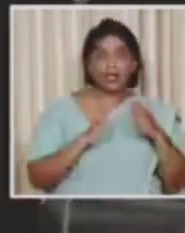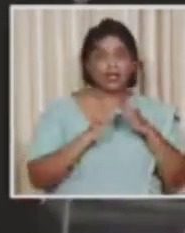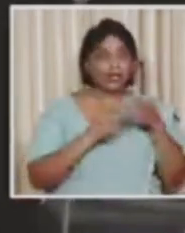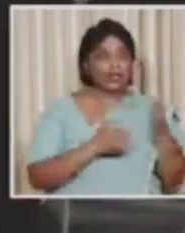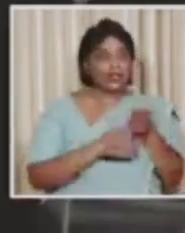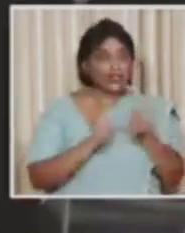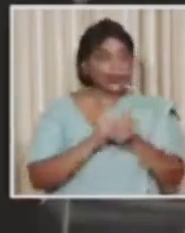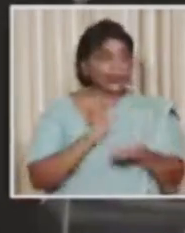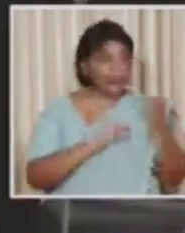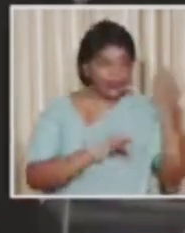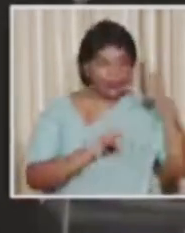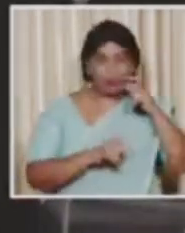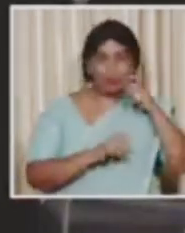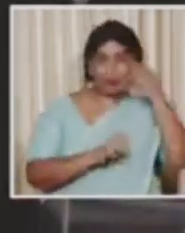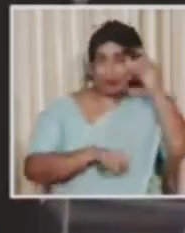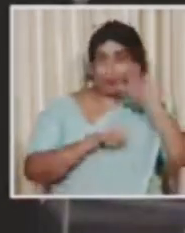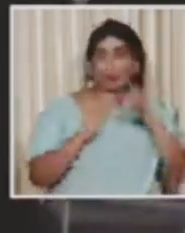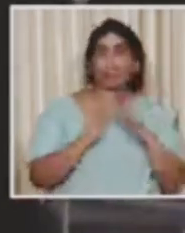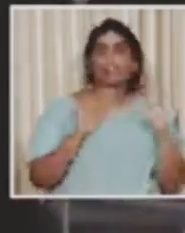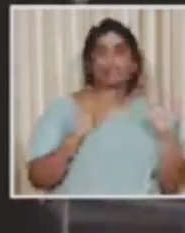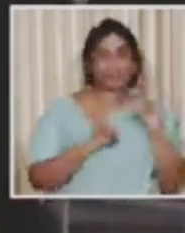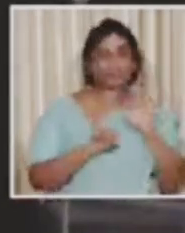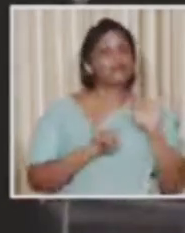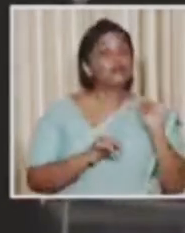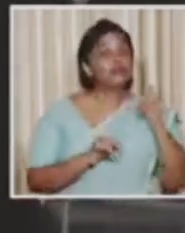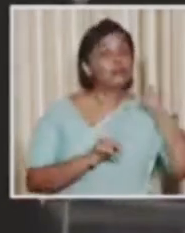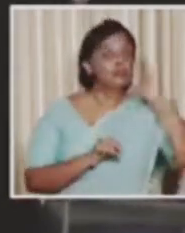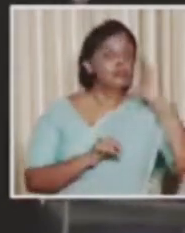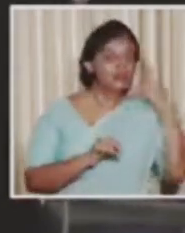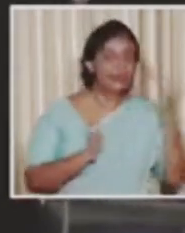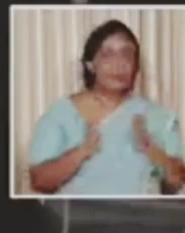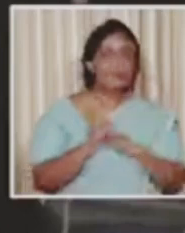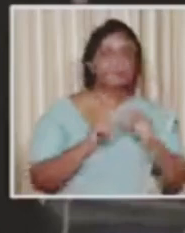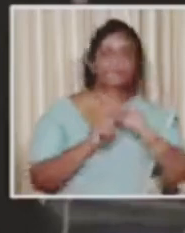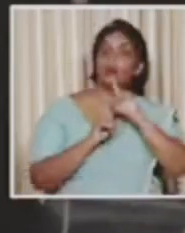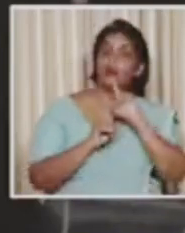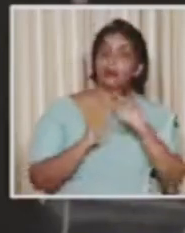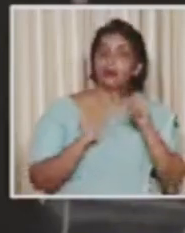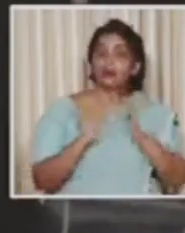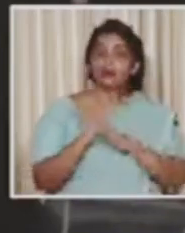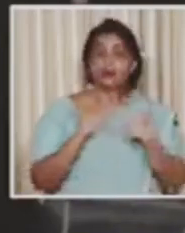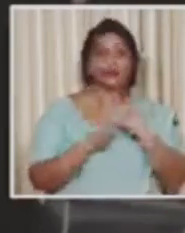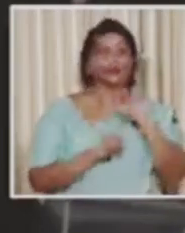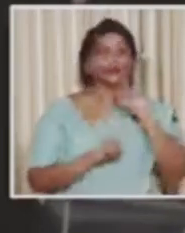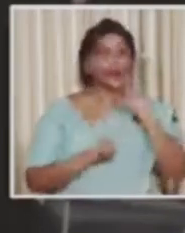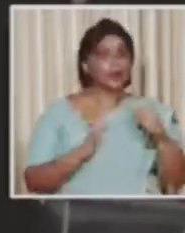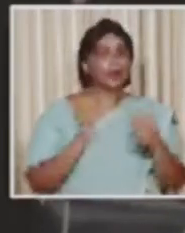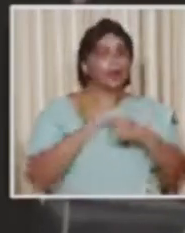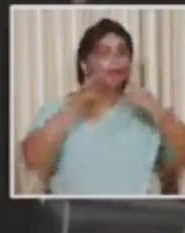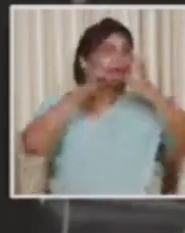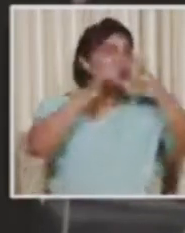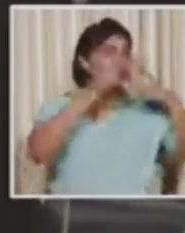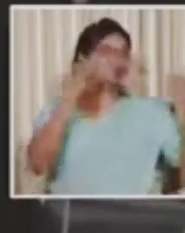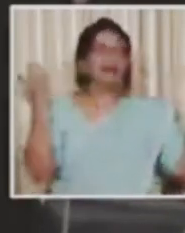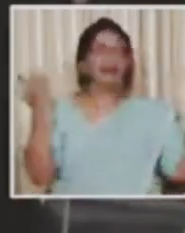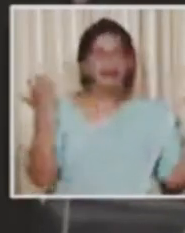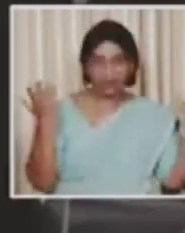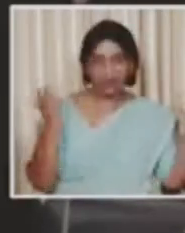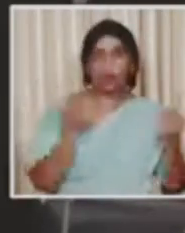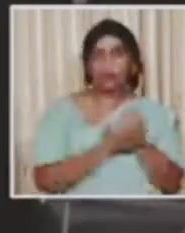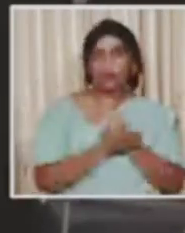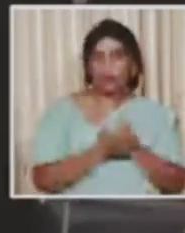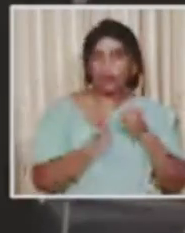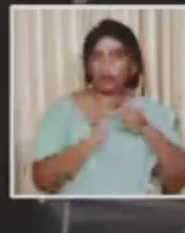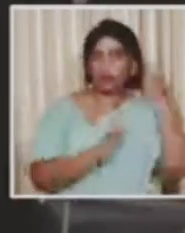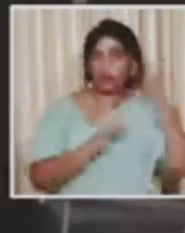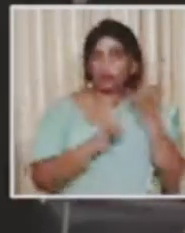සේවිකාවන් රක්ෂණය කරන්න කටයුතු කරලා තියෙනවා. හැබැයි සමහරු නොදන්න කමට මාධ්‍ය ඉස්සරහවිල සමහර මාධ්‍යවේදිනුත් කියනවා ටෙන්ඩර් කරලා නැහැ, අරම නැහැ, සියල්ල